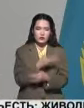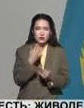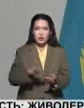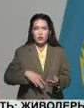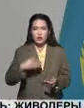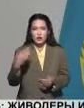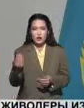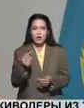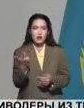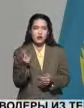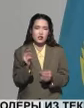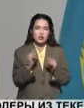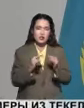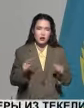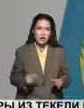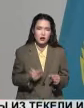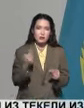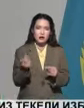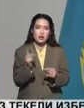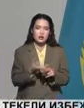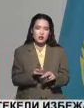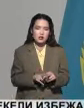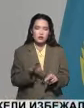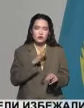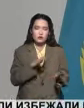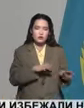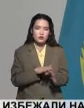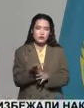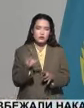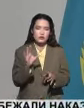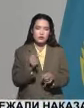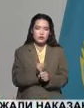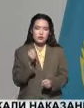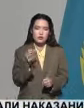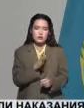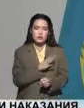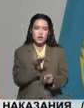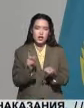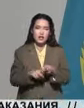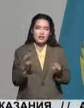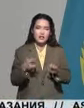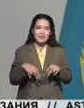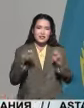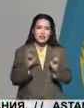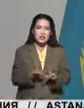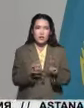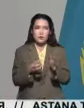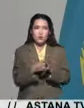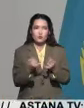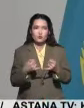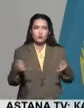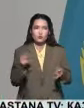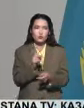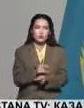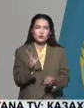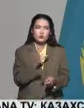должно проводиться заполнение бытовых газовых баллонов, то в таком случае они должны заполняться на специальных газонаполнительных станциях. За